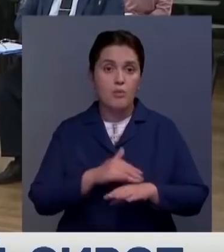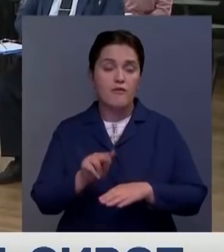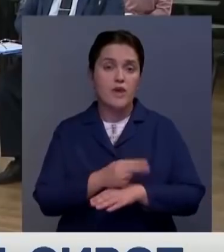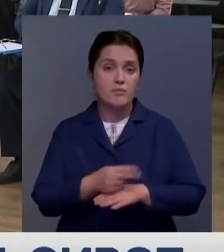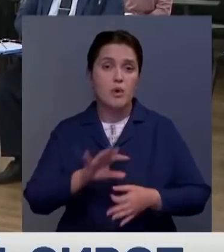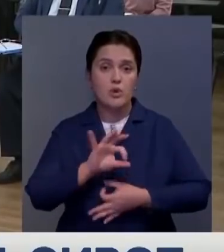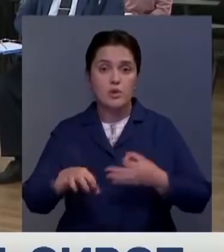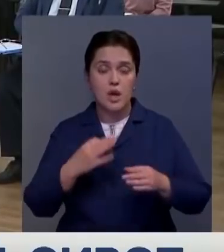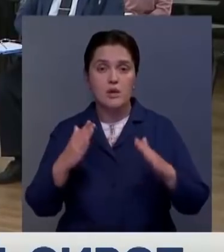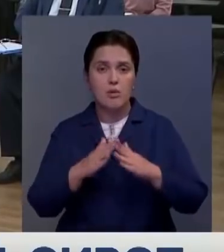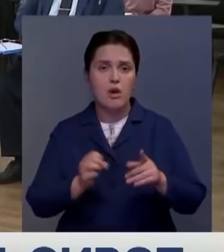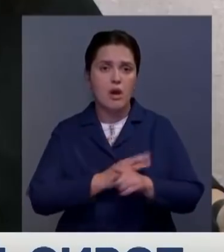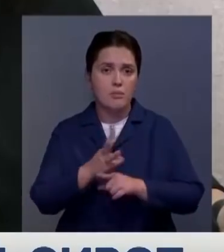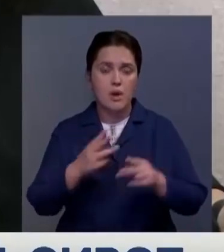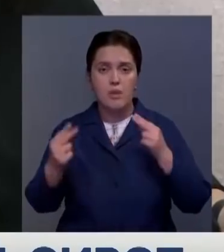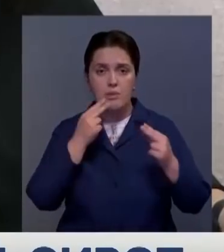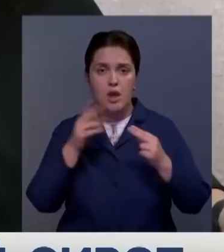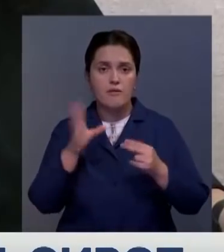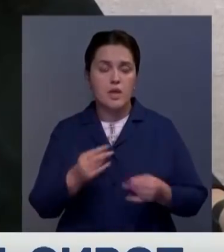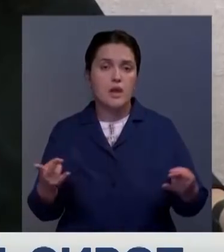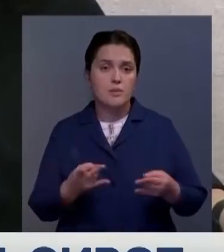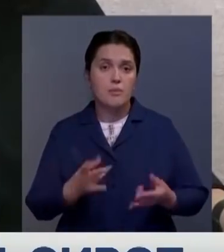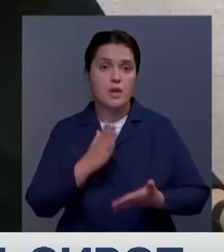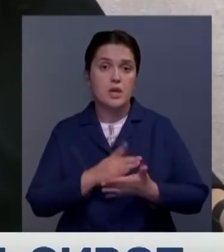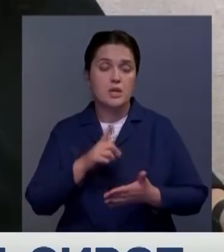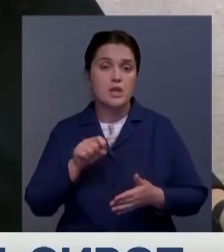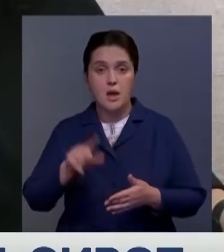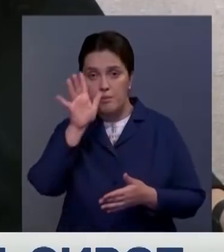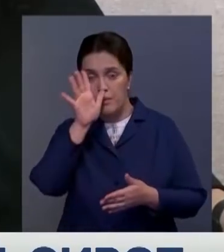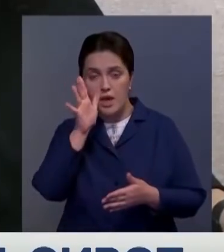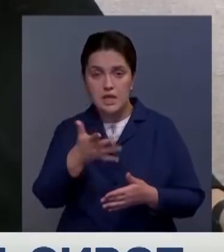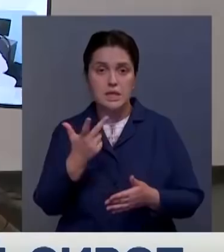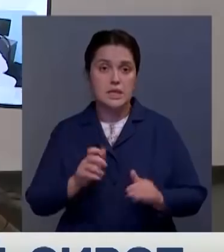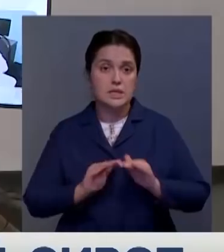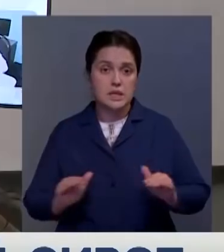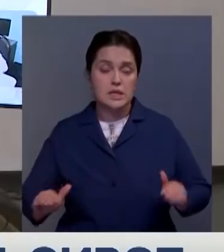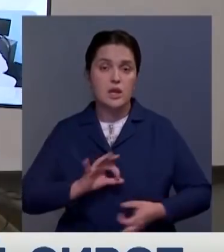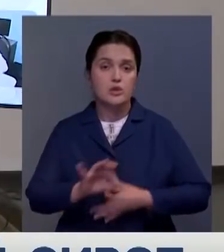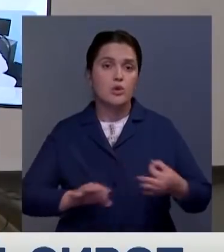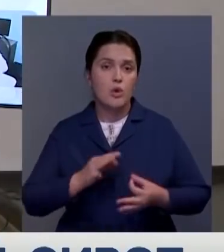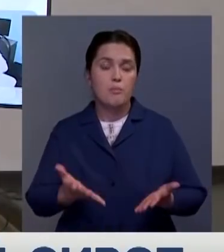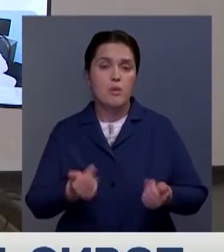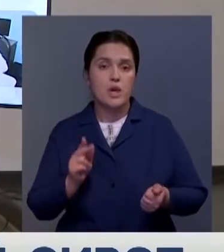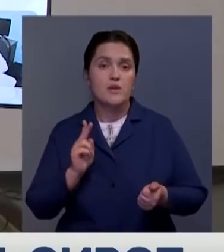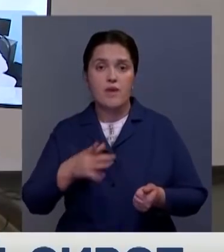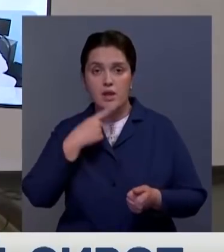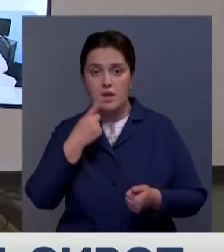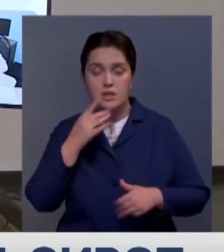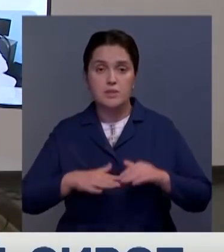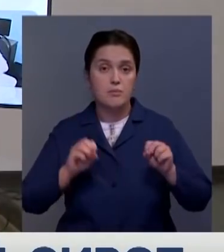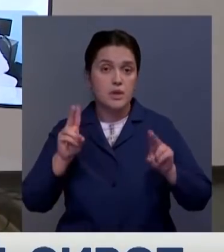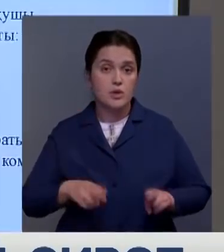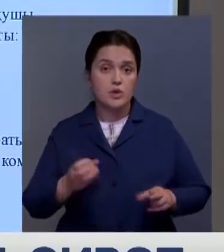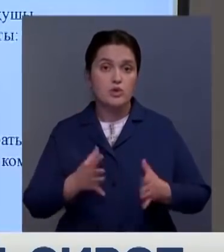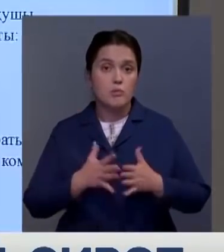детских домов обеспечены продуктами питания и всем необходимым. За последние 5 лет 300 детей-сирот получили квартиры, говорят специалисты. Еще